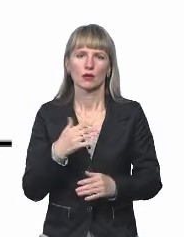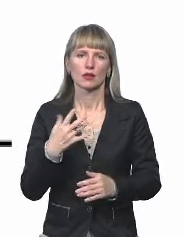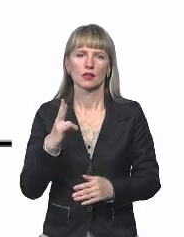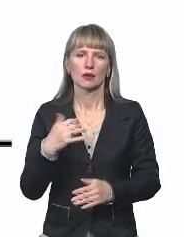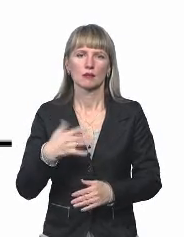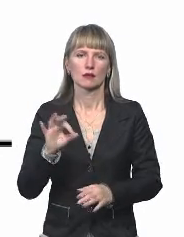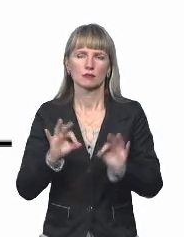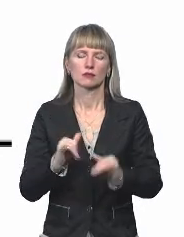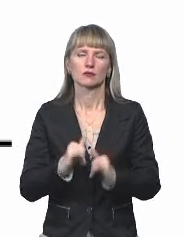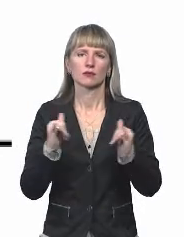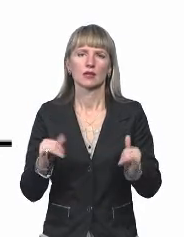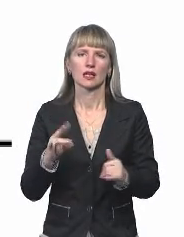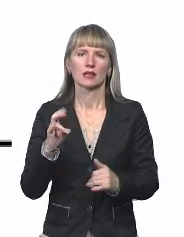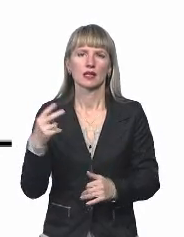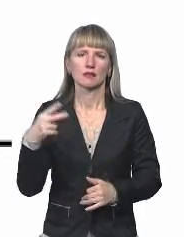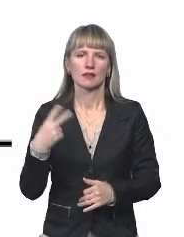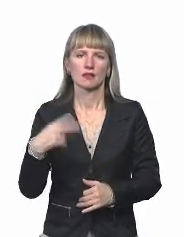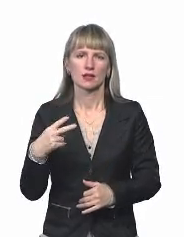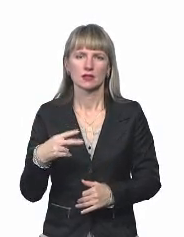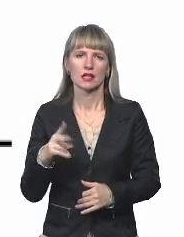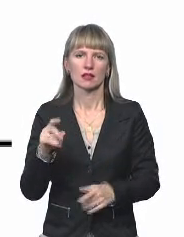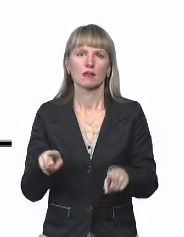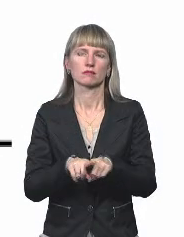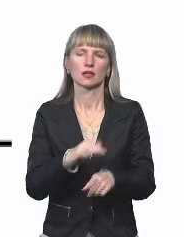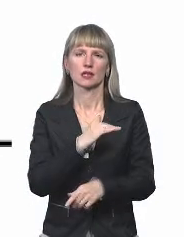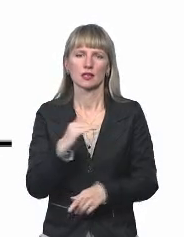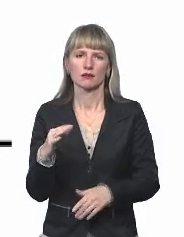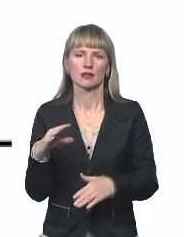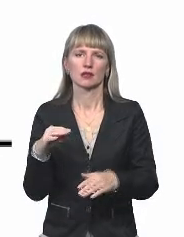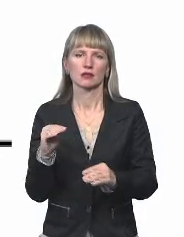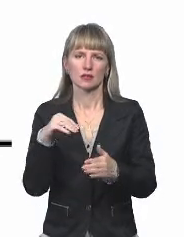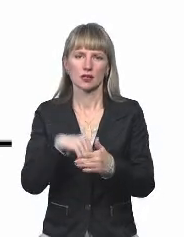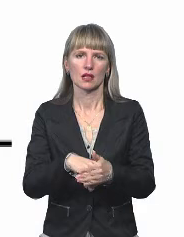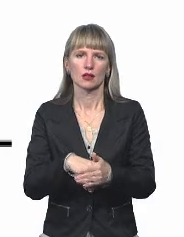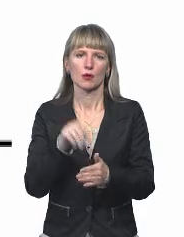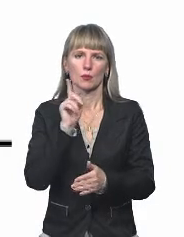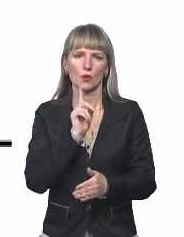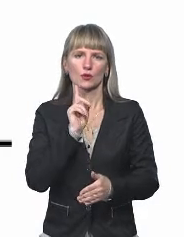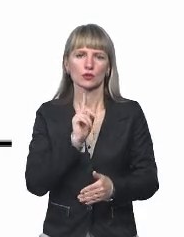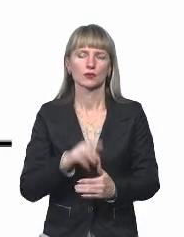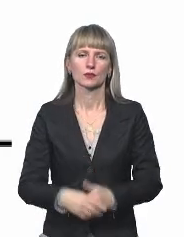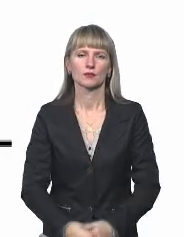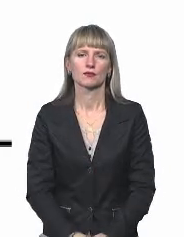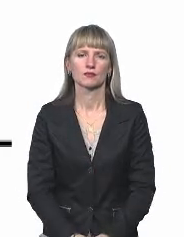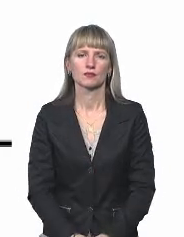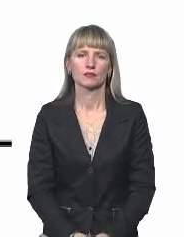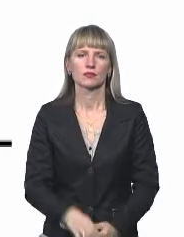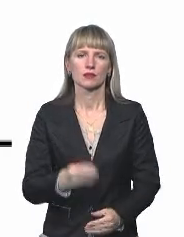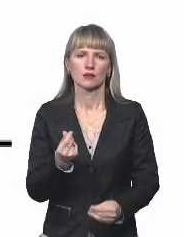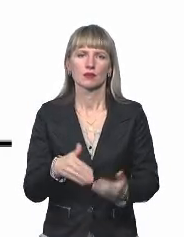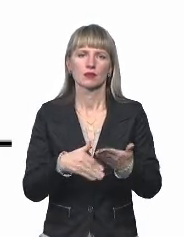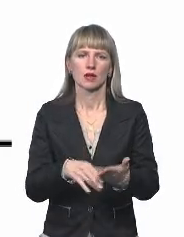50% збільшення і на 2020 на тому ж самому рівні закладено поки що. Субвенція на